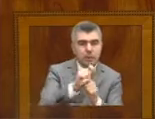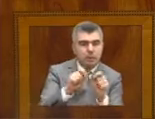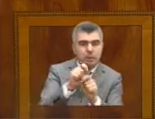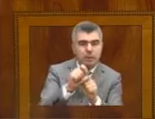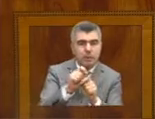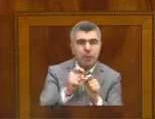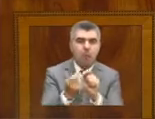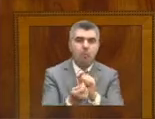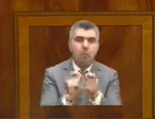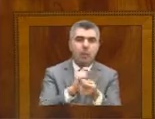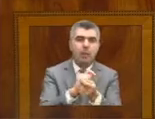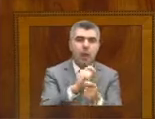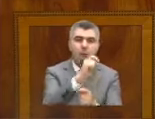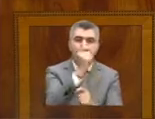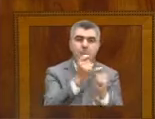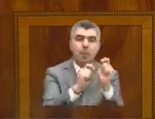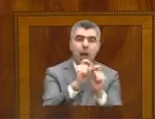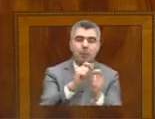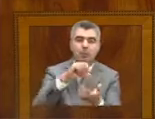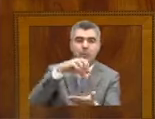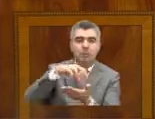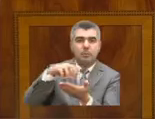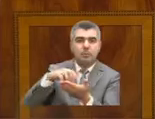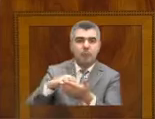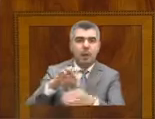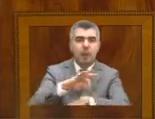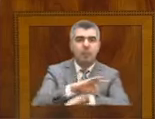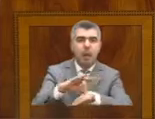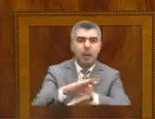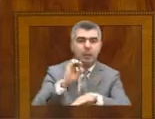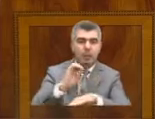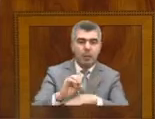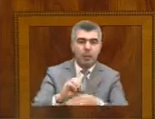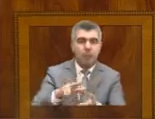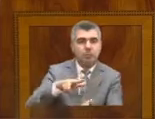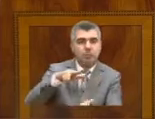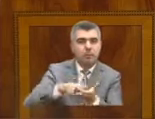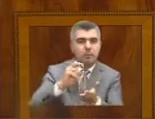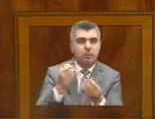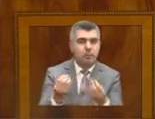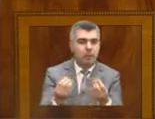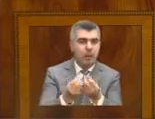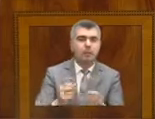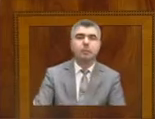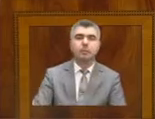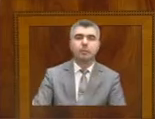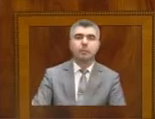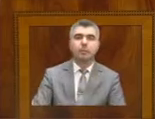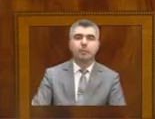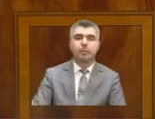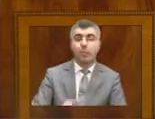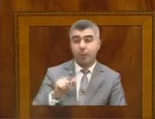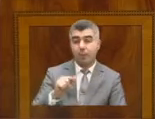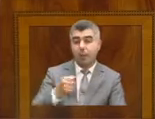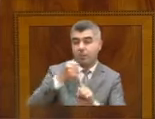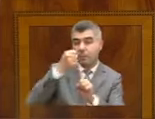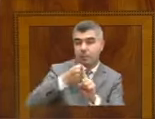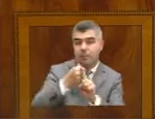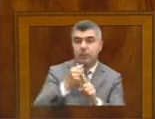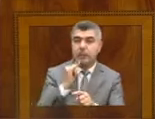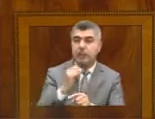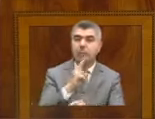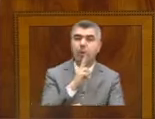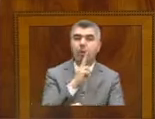المديرية للاتمركز الإداري والمصادقة عليها. وفي نفس الإطار ستواصل الحكومة